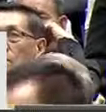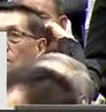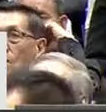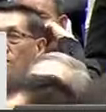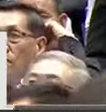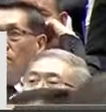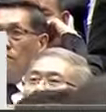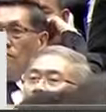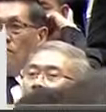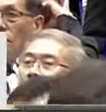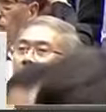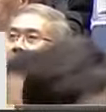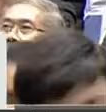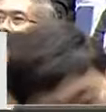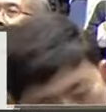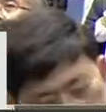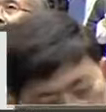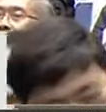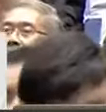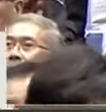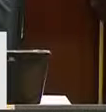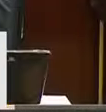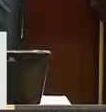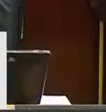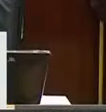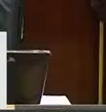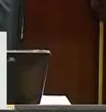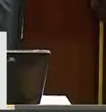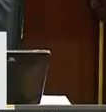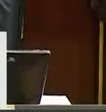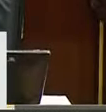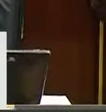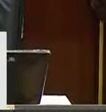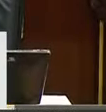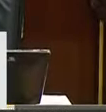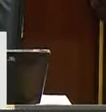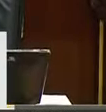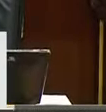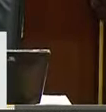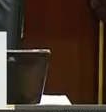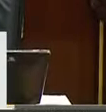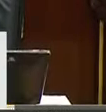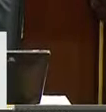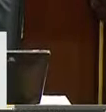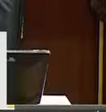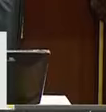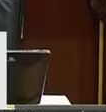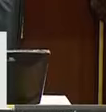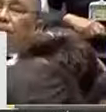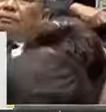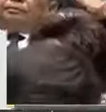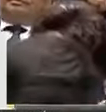ยุทธ์จันทร์โอชาครับ 209นายทวีวงศ์จุลกะมนตรี พลเอกประยุทธ์จันทร์โอช